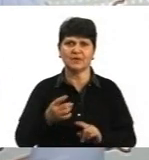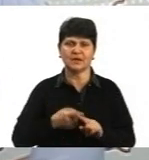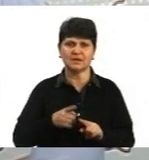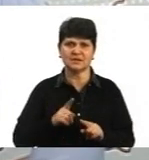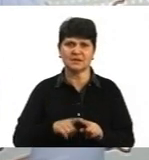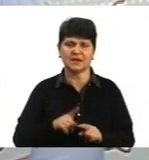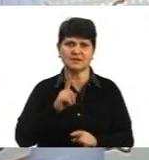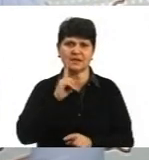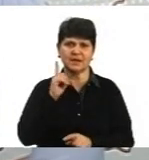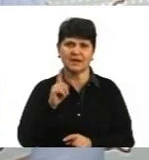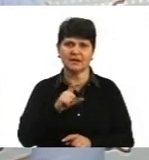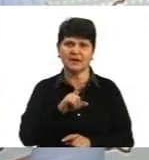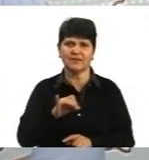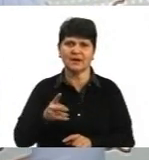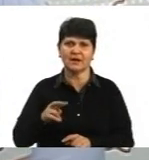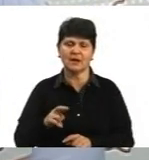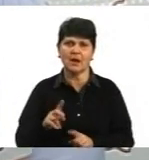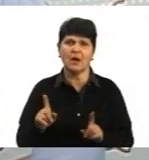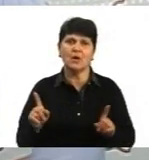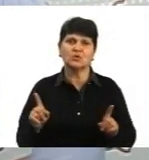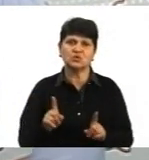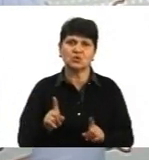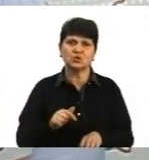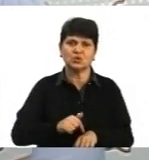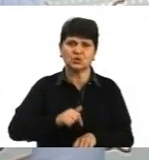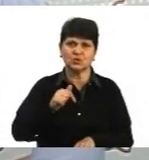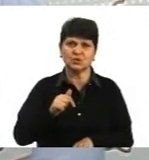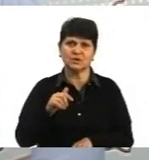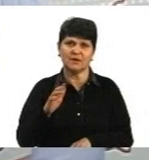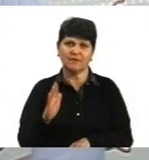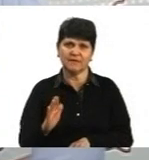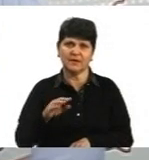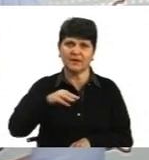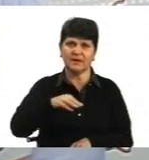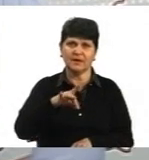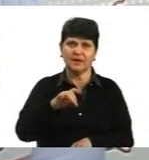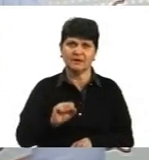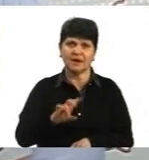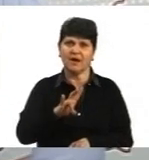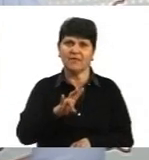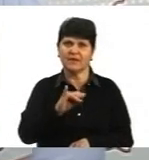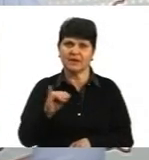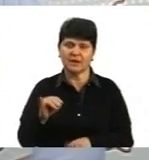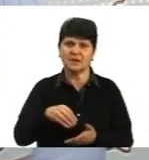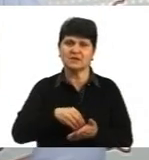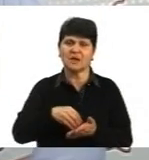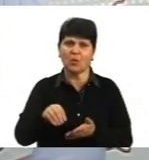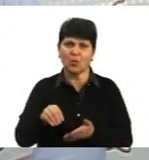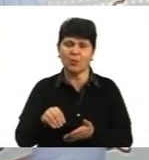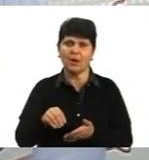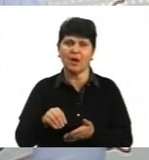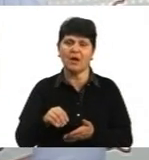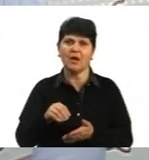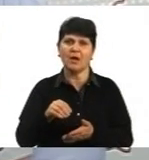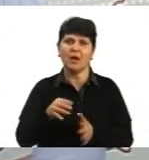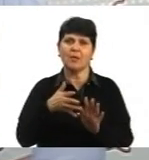що стосується в травні появи закупівлі Прозоро, то це якраз мова вже йде про